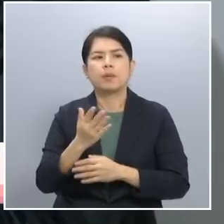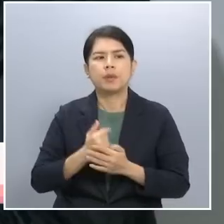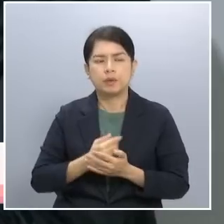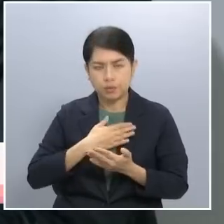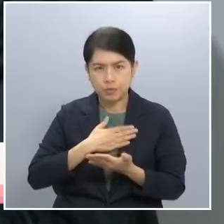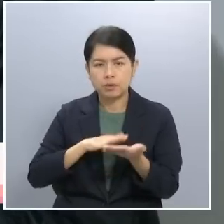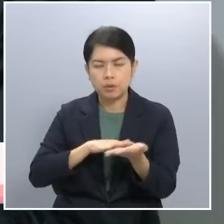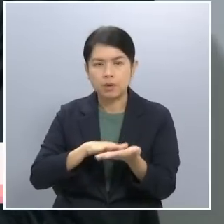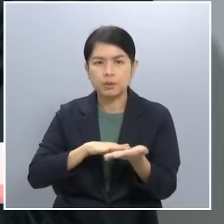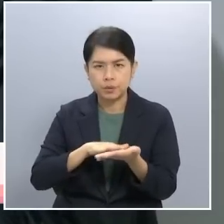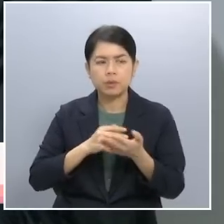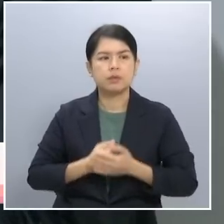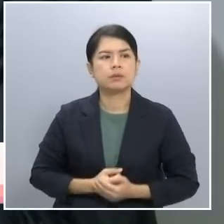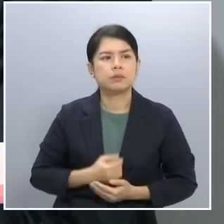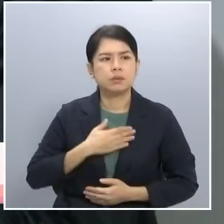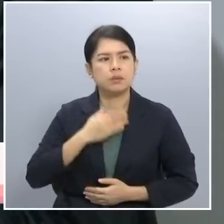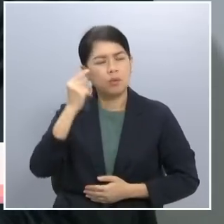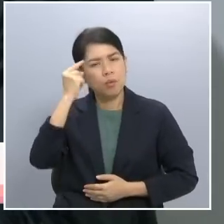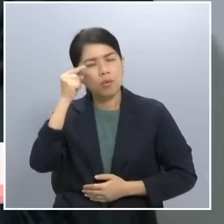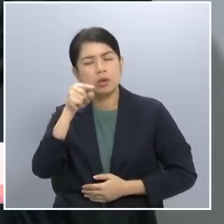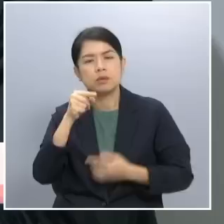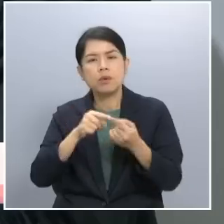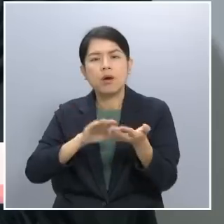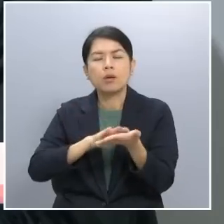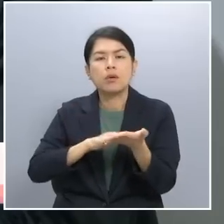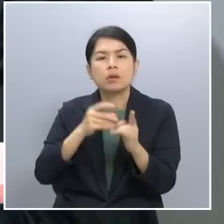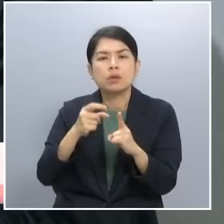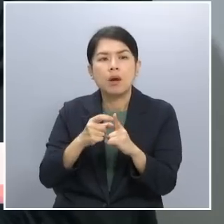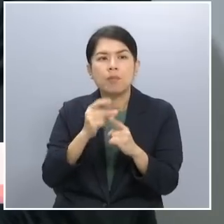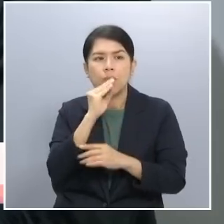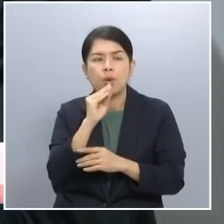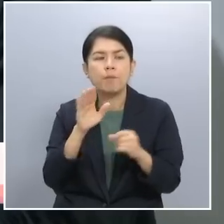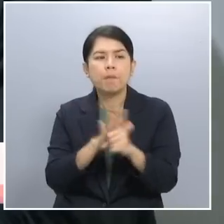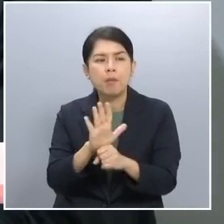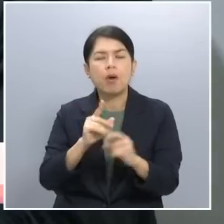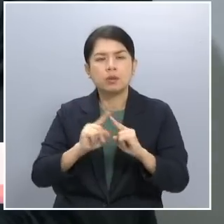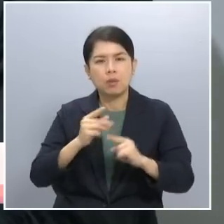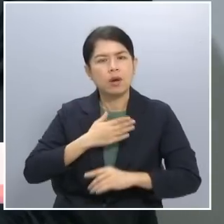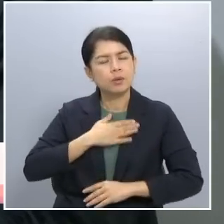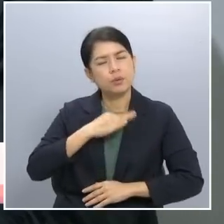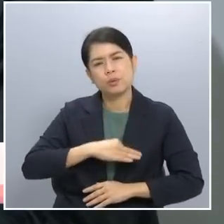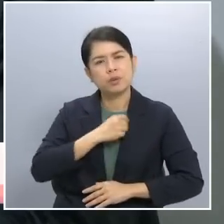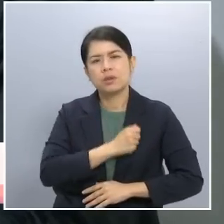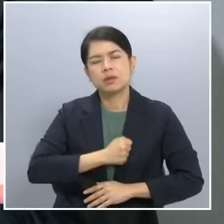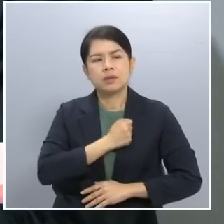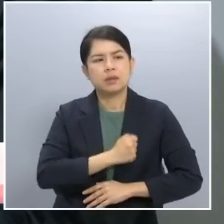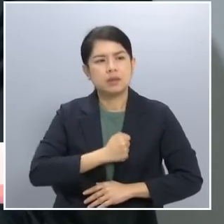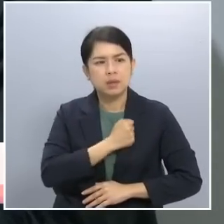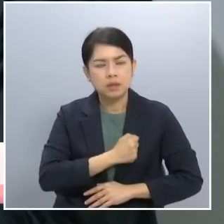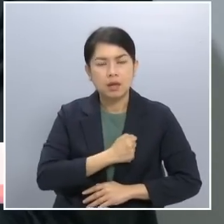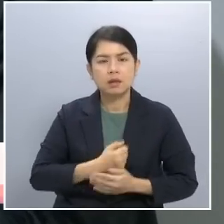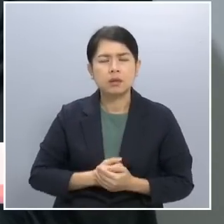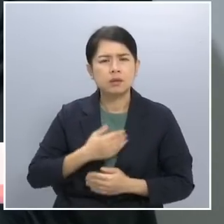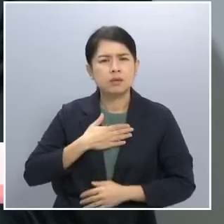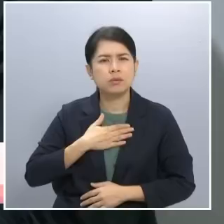ค่ะหนูรู้ว่ามันอาจจะไม่พอแต่ว่าหนูรู้สึกเสียใจจริงๆเพราะหนู